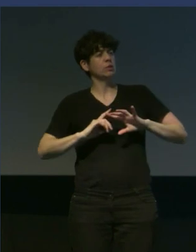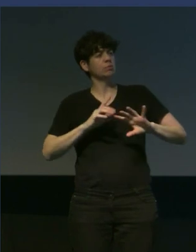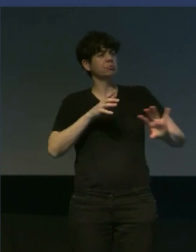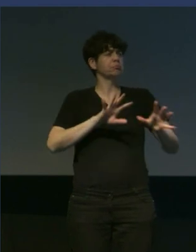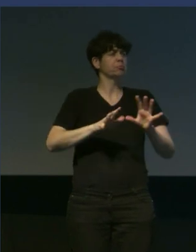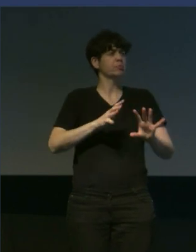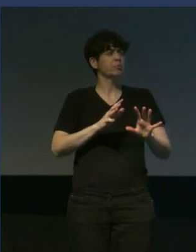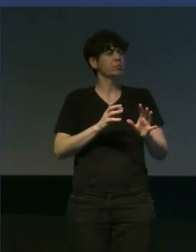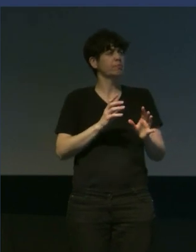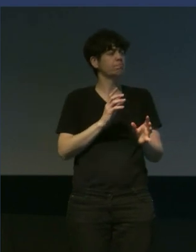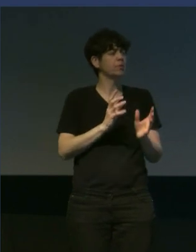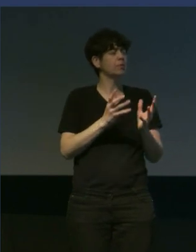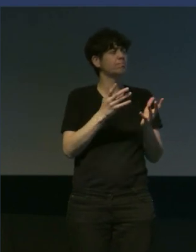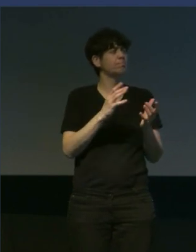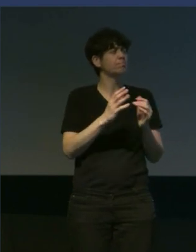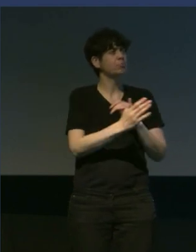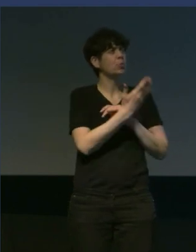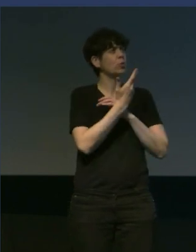grande